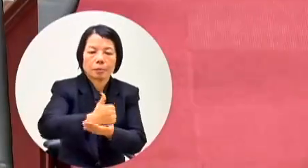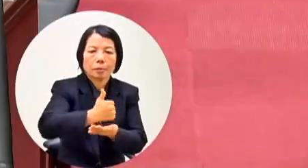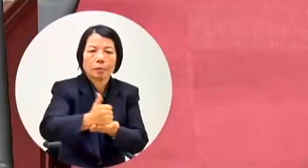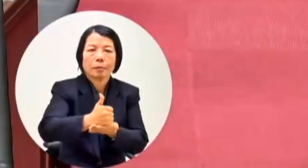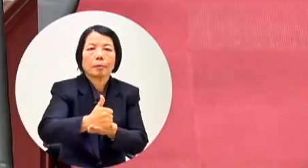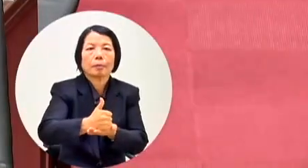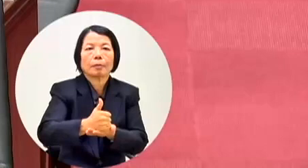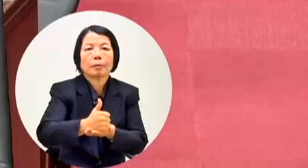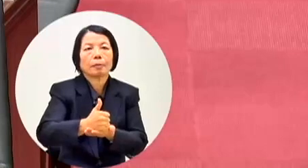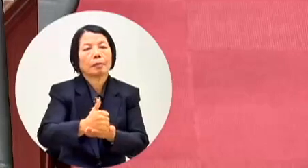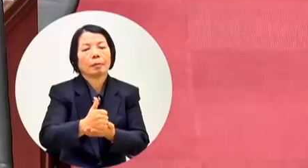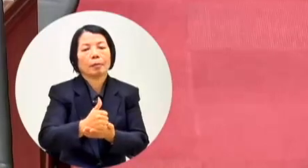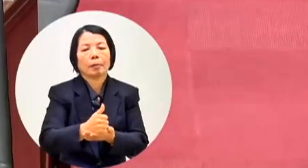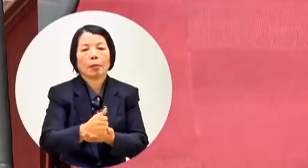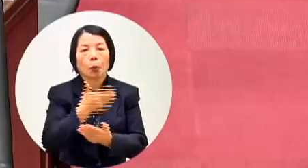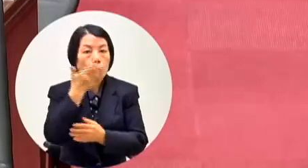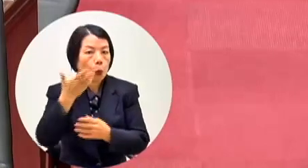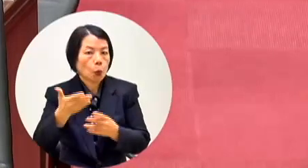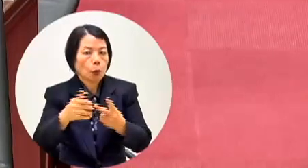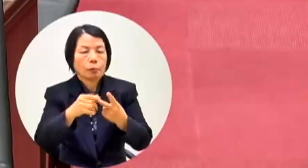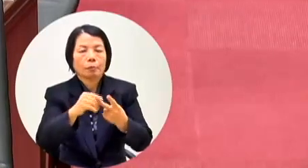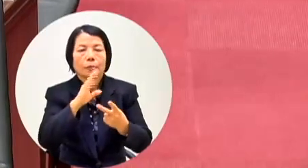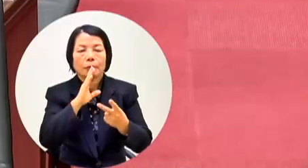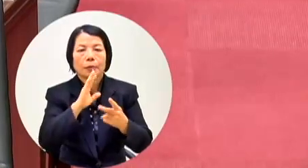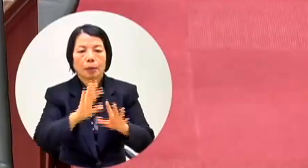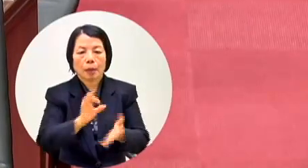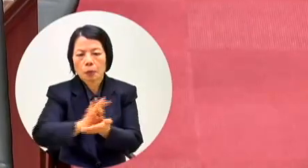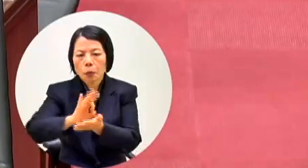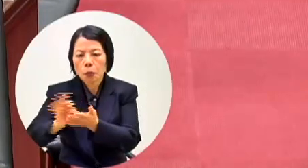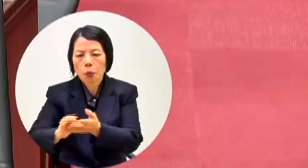钱，可不可以现在给我一个答复？市长，